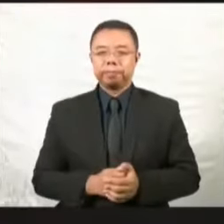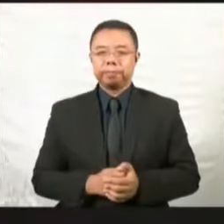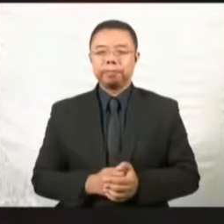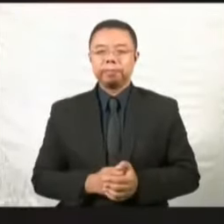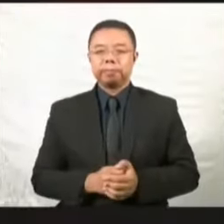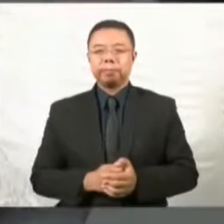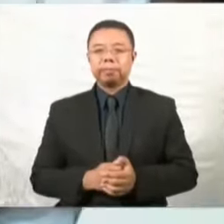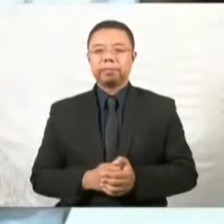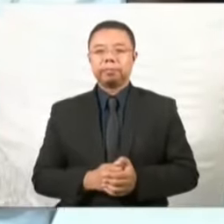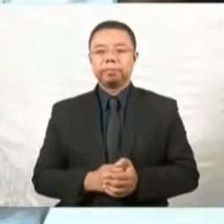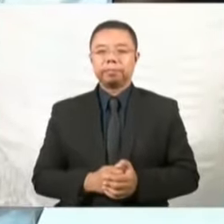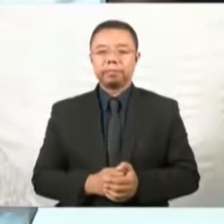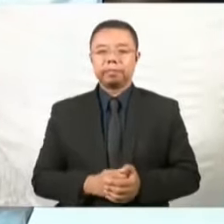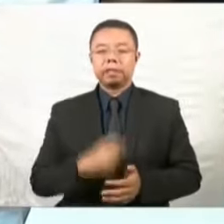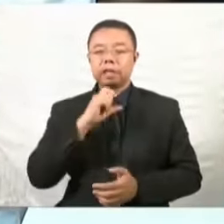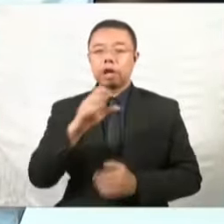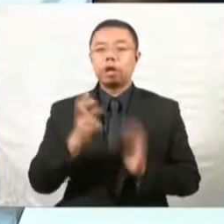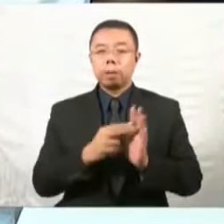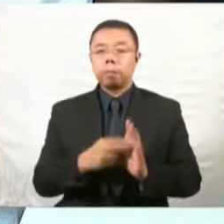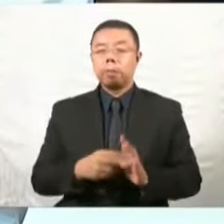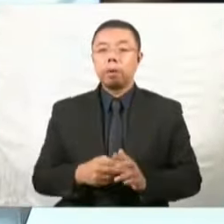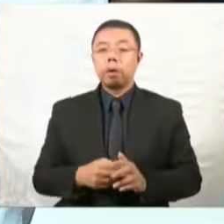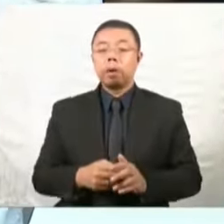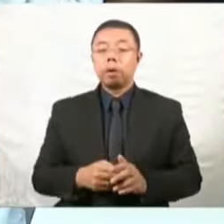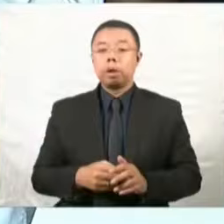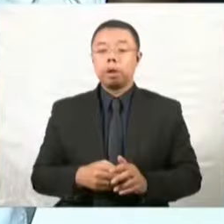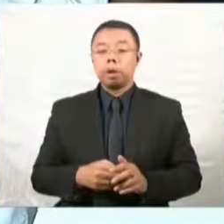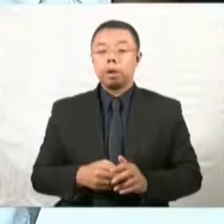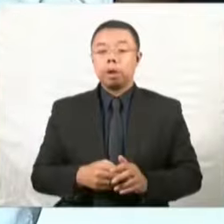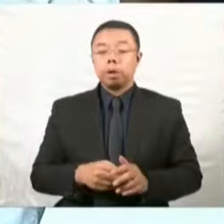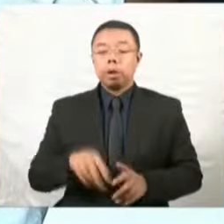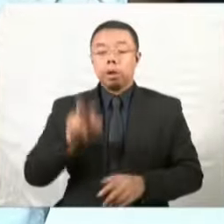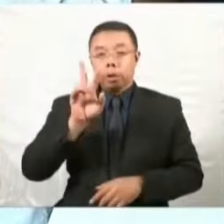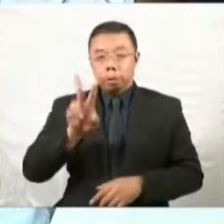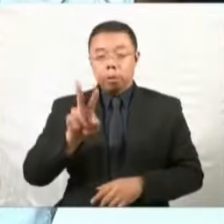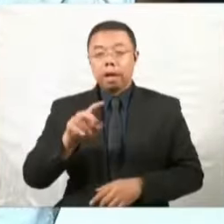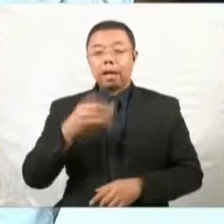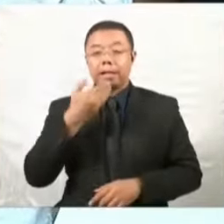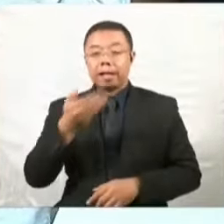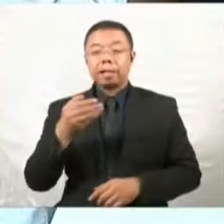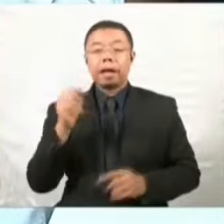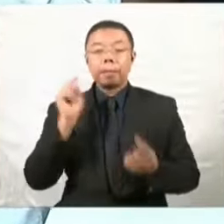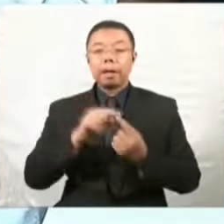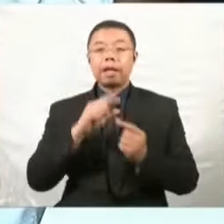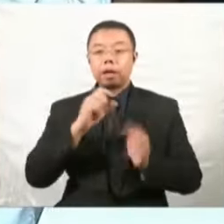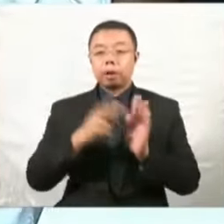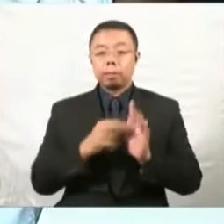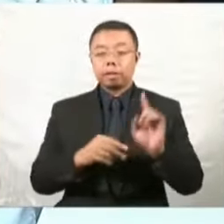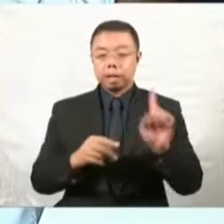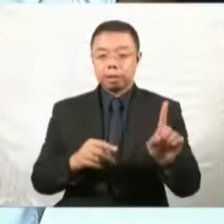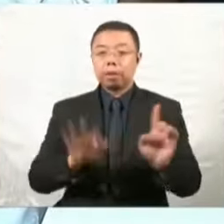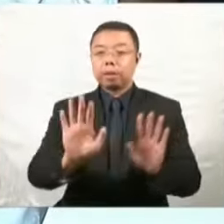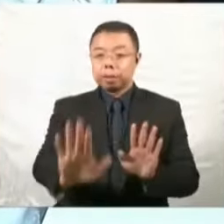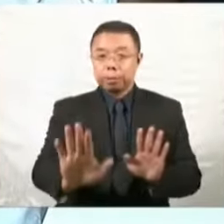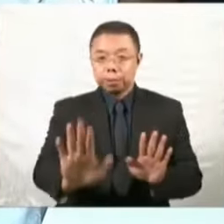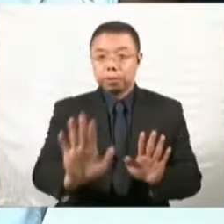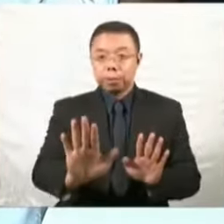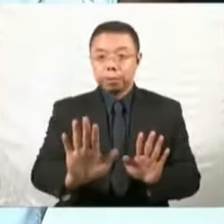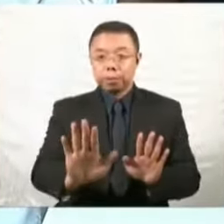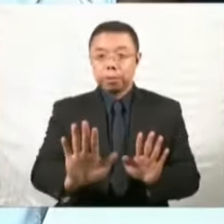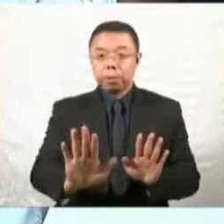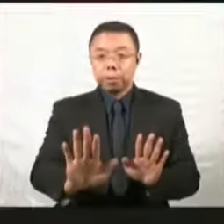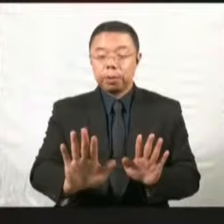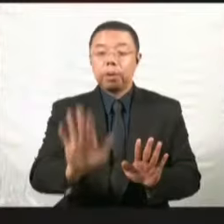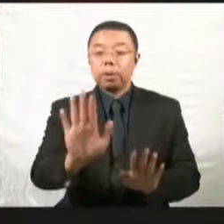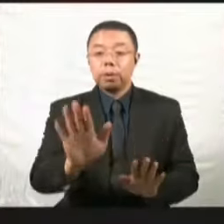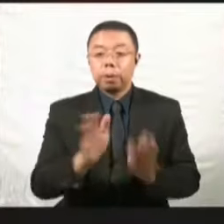suswono dan Pasangan calon nomor urut du bertanya kepada pasangan calon nomor urut sat bapak mohon izin sebentar saya mau